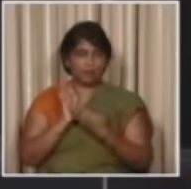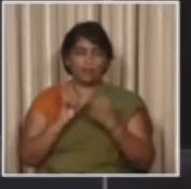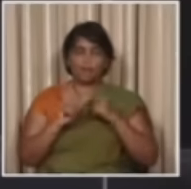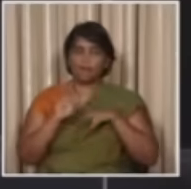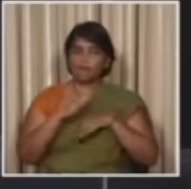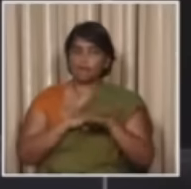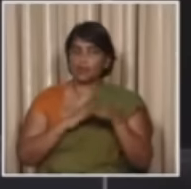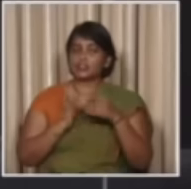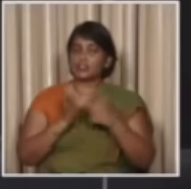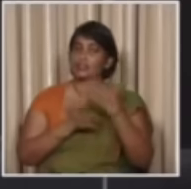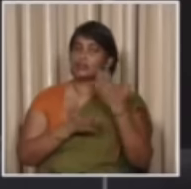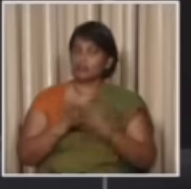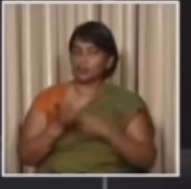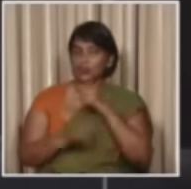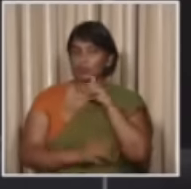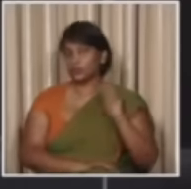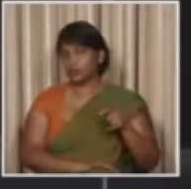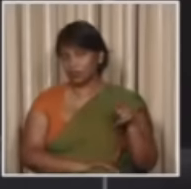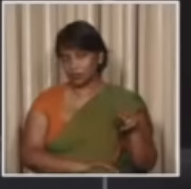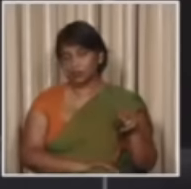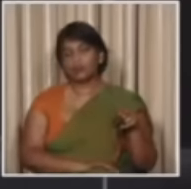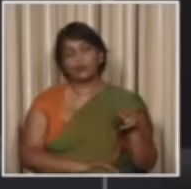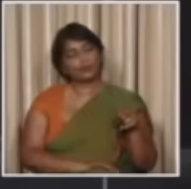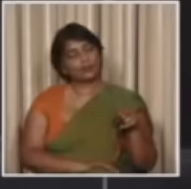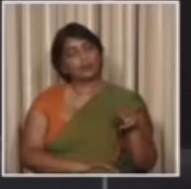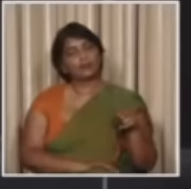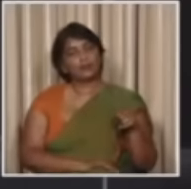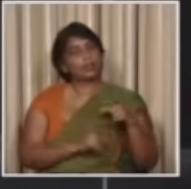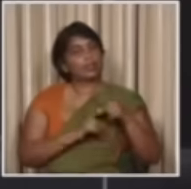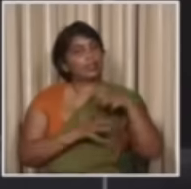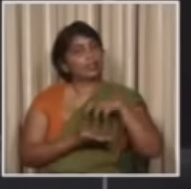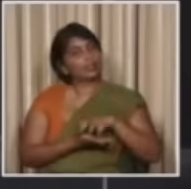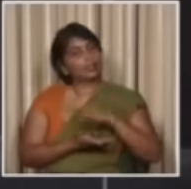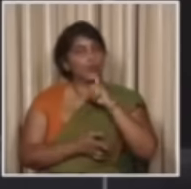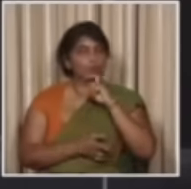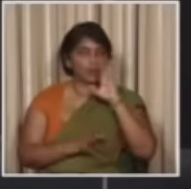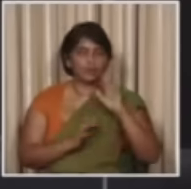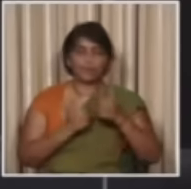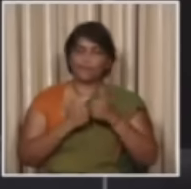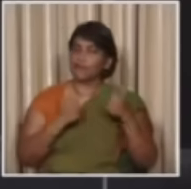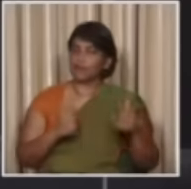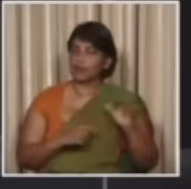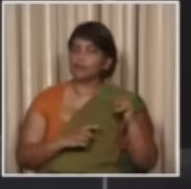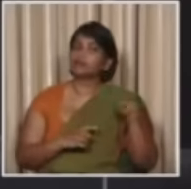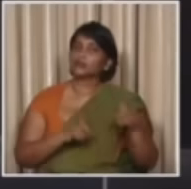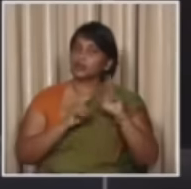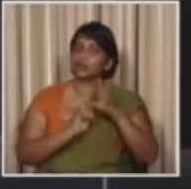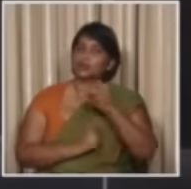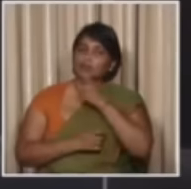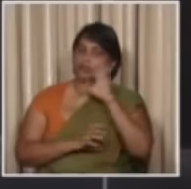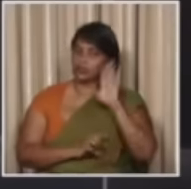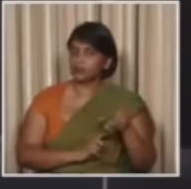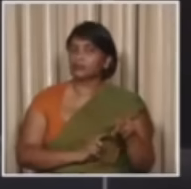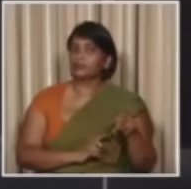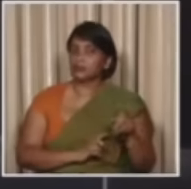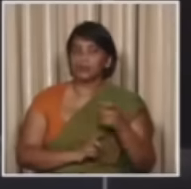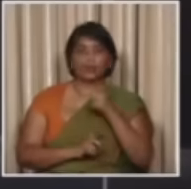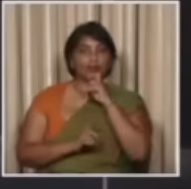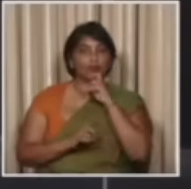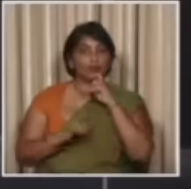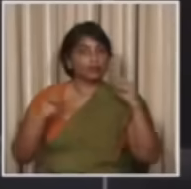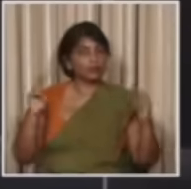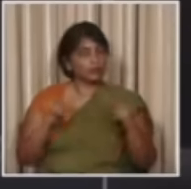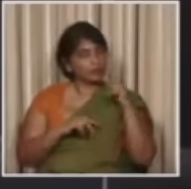කළා තියෙනවා. පහසත් අධිකරණේ. දිස්ත්‍රික් අධිකරණේ වෙනම තියෙන්න පුළුවන් වන් දීලා යන ඒ වගේ නඩු තියෙන්න පුළුවන්. අභියාචන